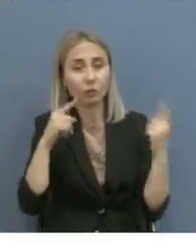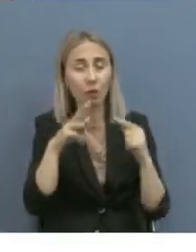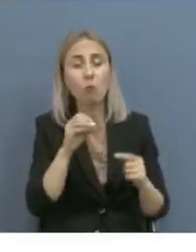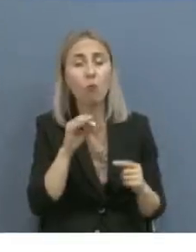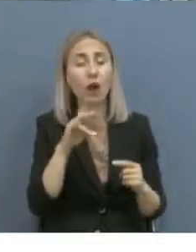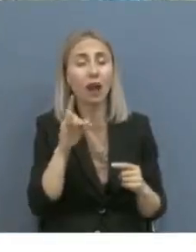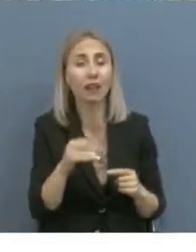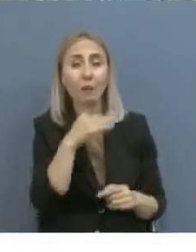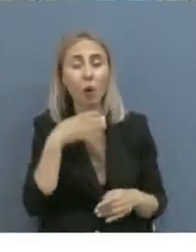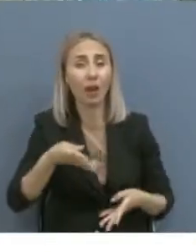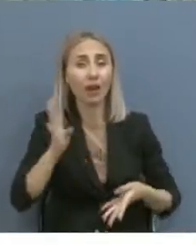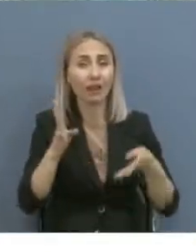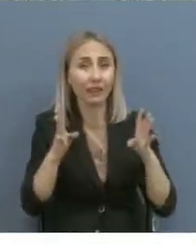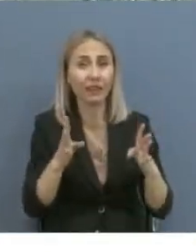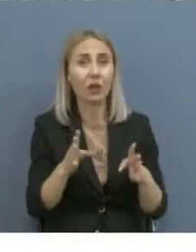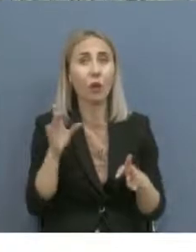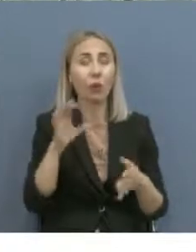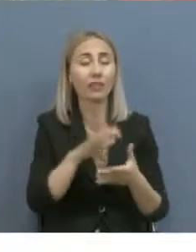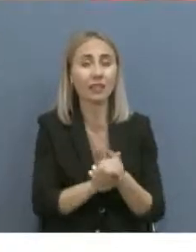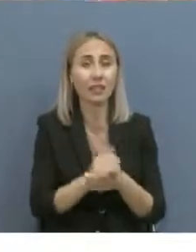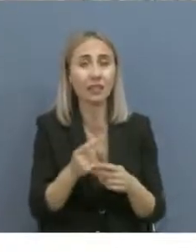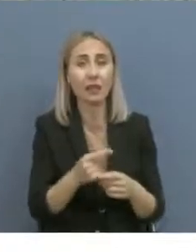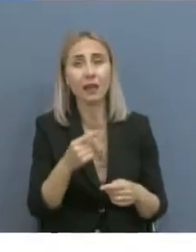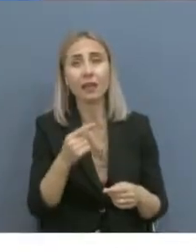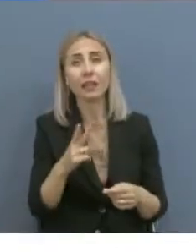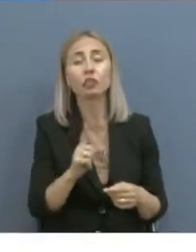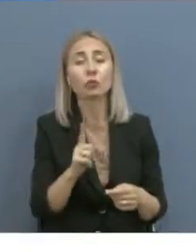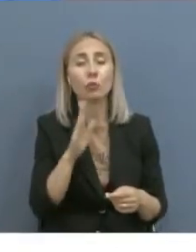әрі белгіленген мерзімде орындалуына баса назар аудару қажеттігін атап өтті.